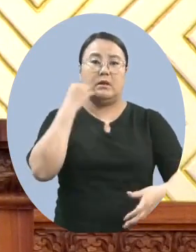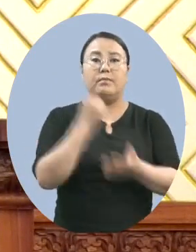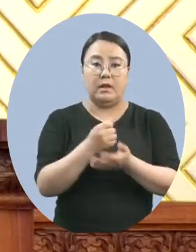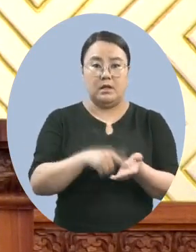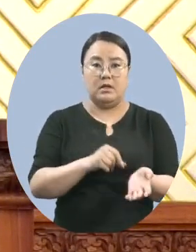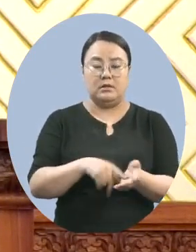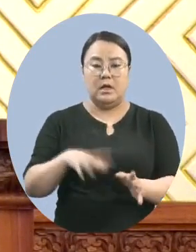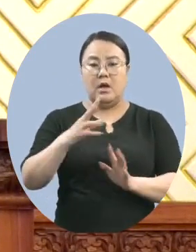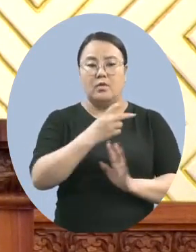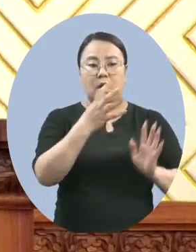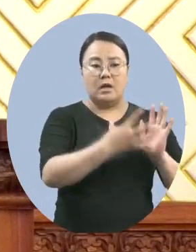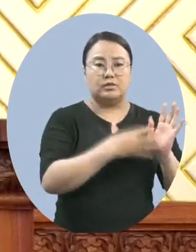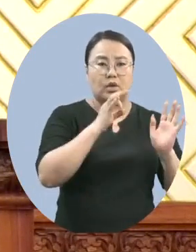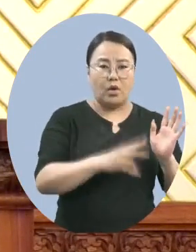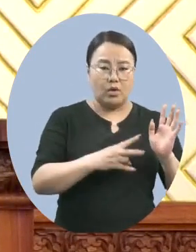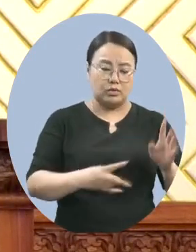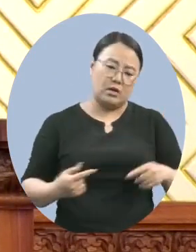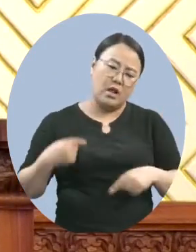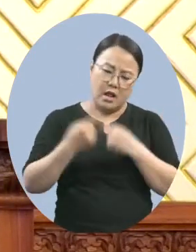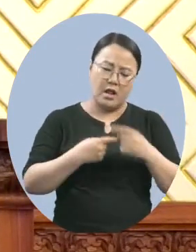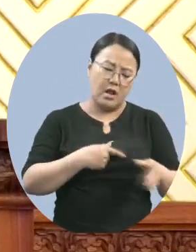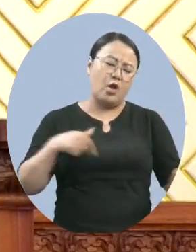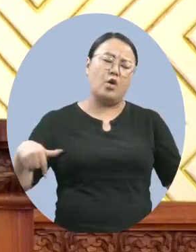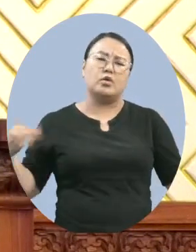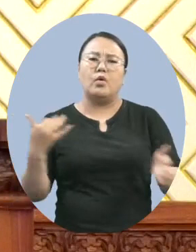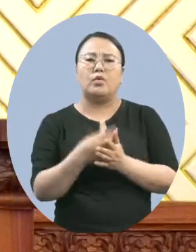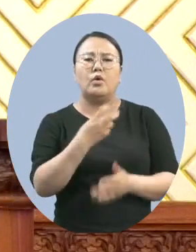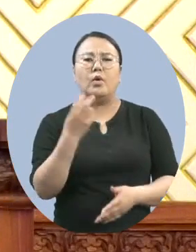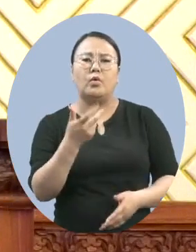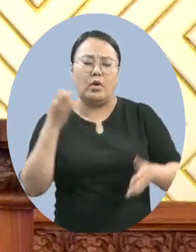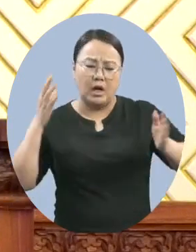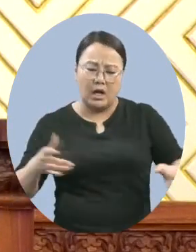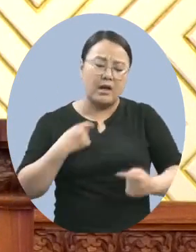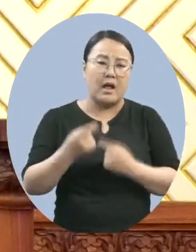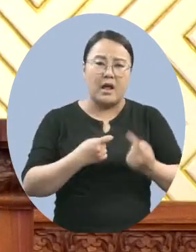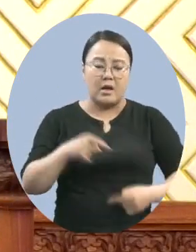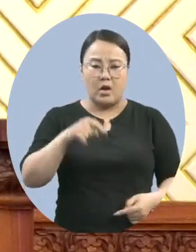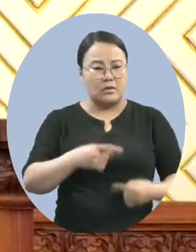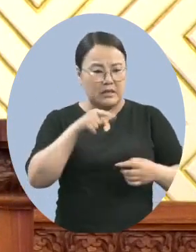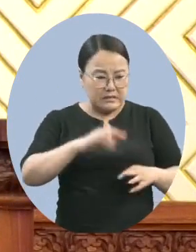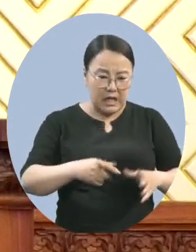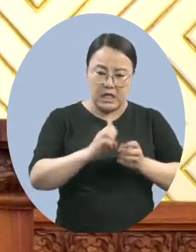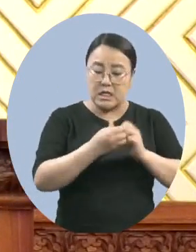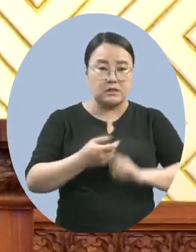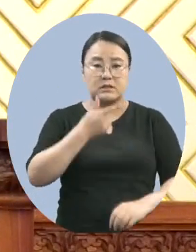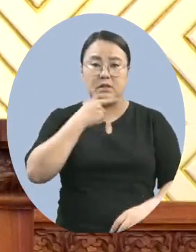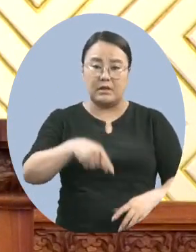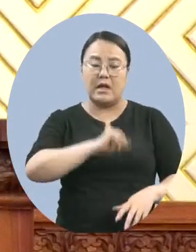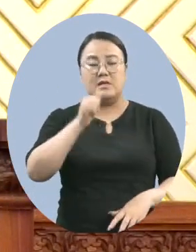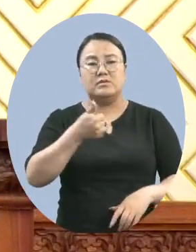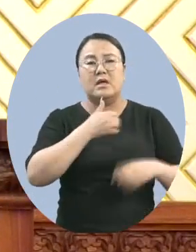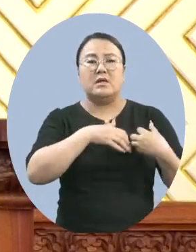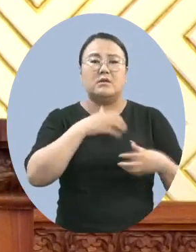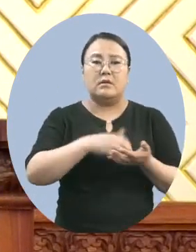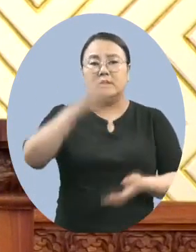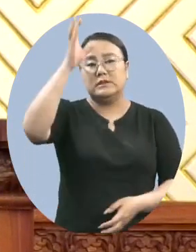оны үндсэн хуулийн нэмэлт өөрчлөлтөөс одоо хүртэл ярьсаар байна. Үндэсний баялагын сангийн тухай хууль маань одоо бол хилцэгдэж байна. Энэ асуудлаа яаравч энэ